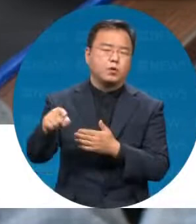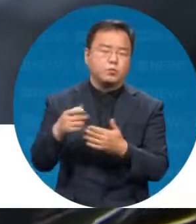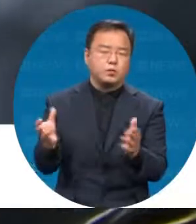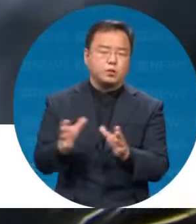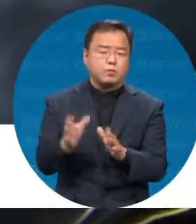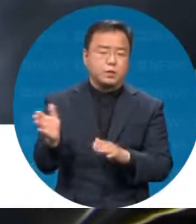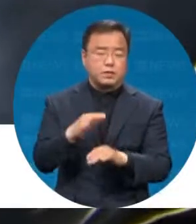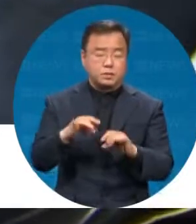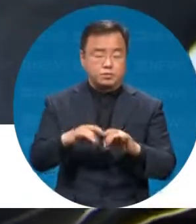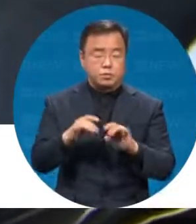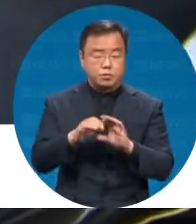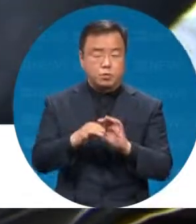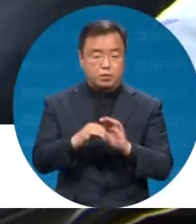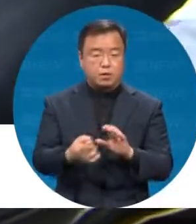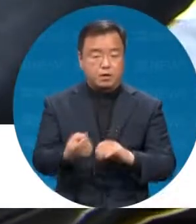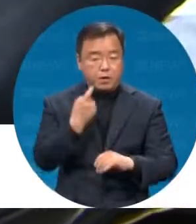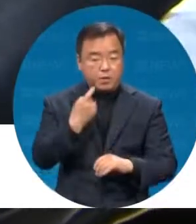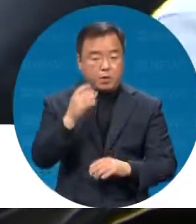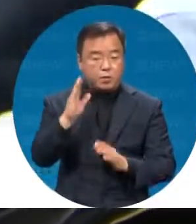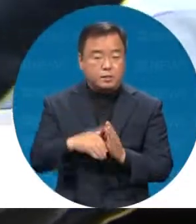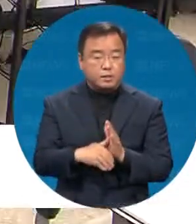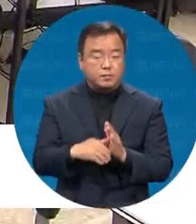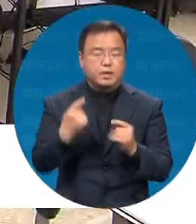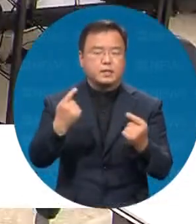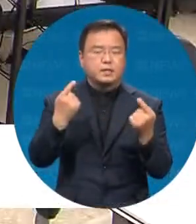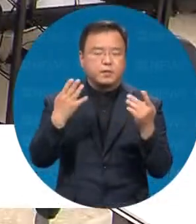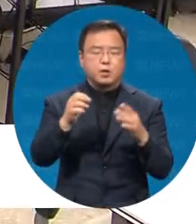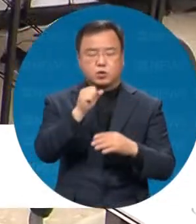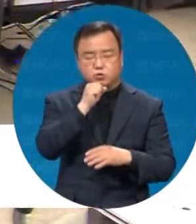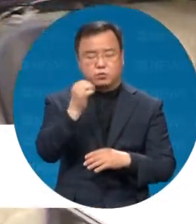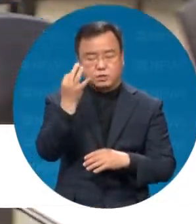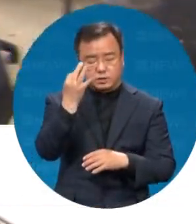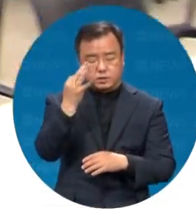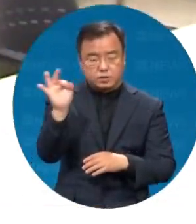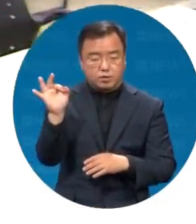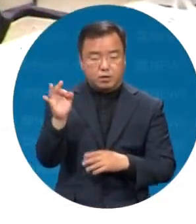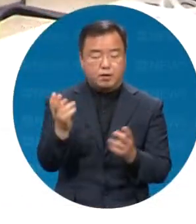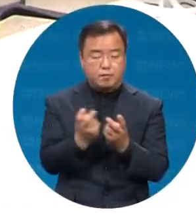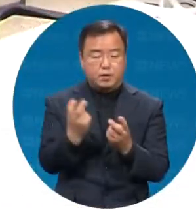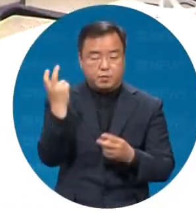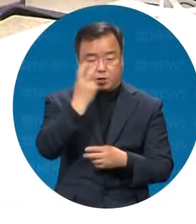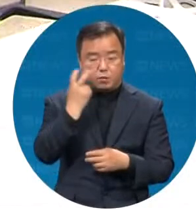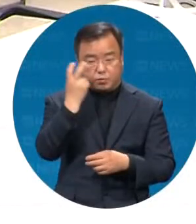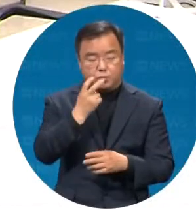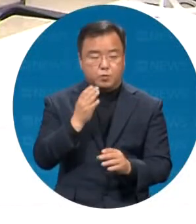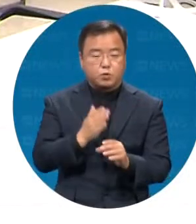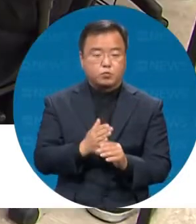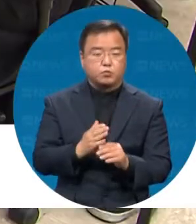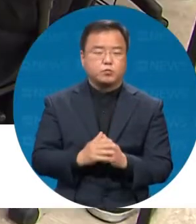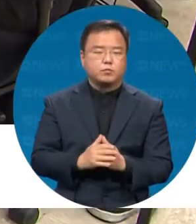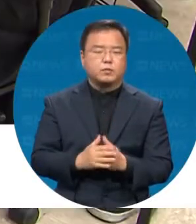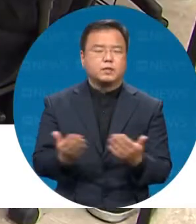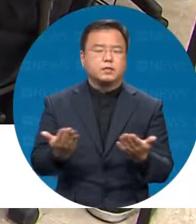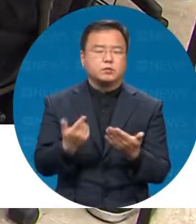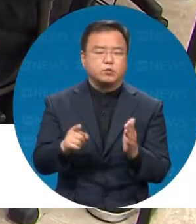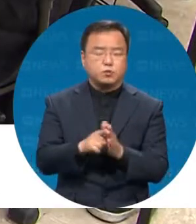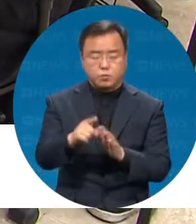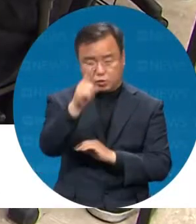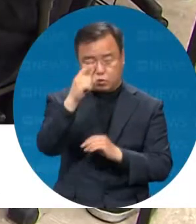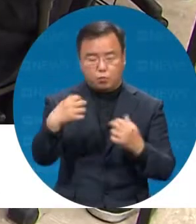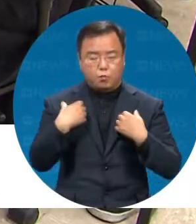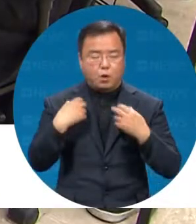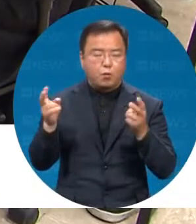관련 교육을 받으면 대학에서 학점을 인정해 주는 방식이 검토되고 있습니다 이를 위해 정부와 기업이 손잡고